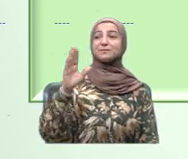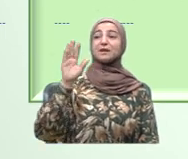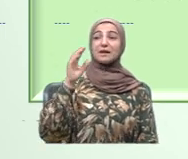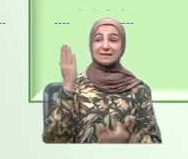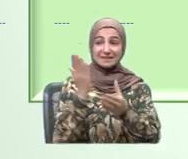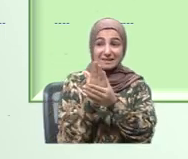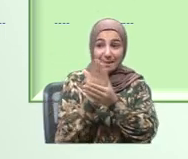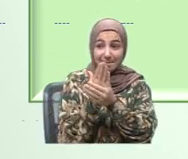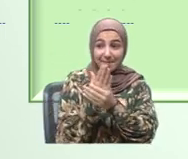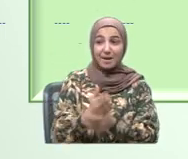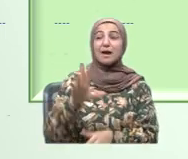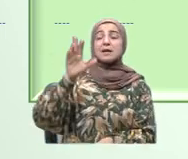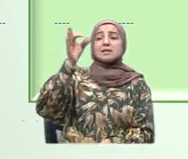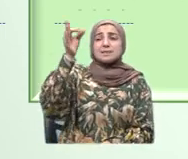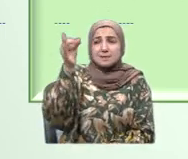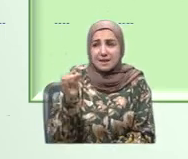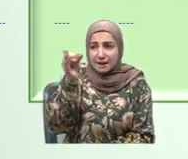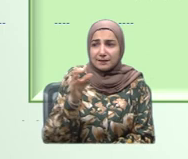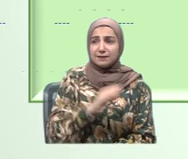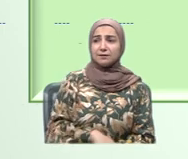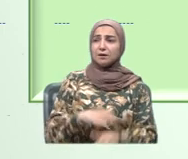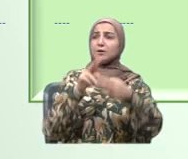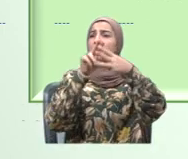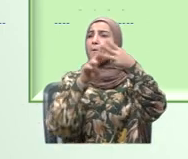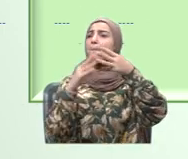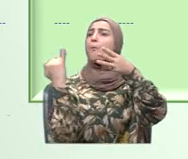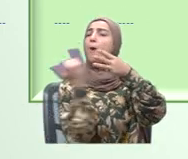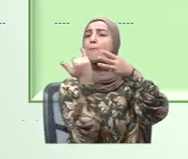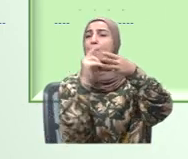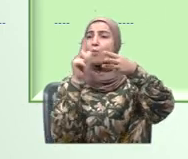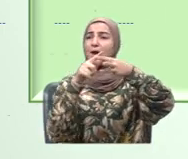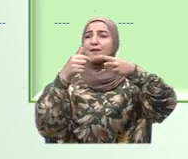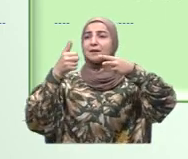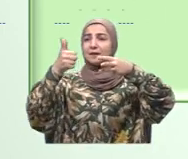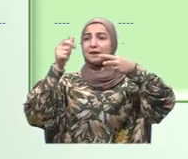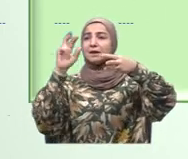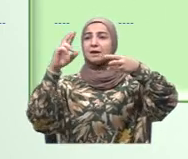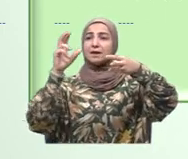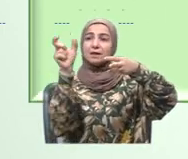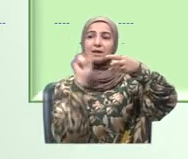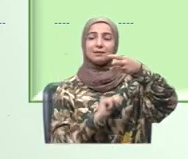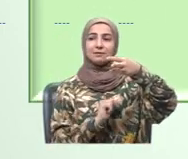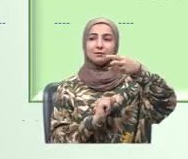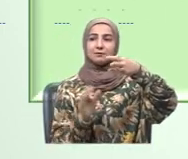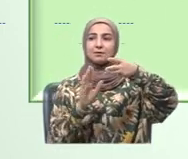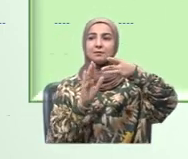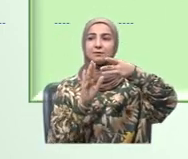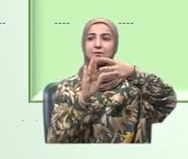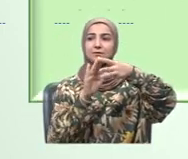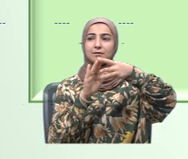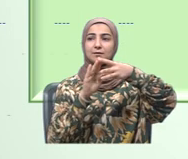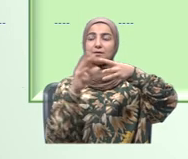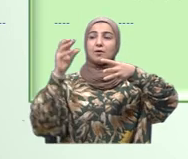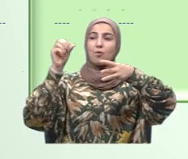ولكل منها مثال ذكره الكاتب. مثلا حينما تطرق إلى أدوات الاستنتاج